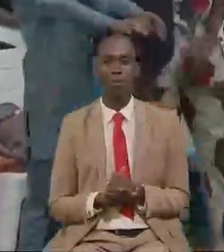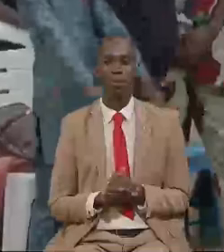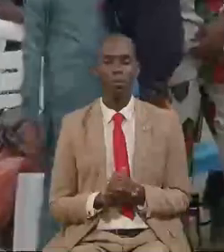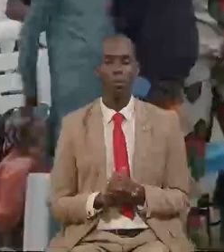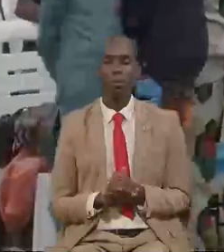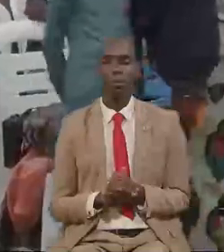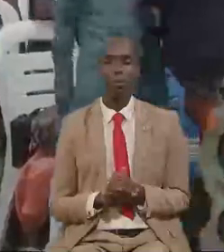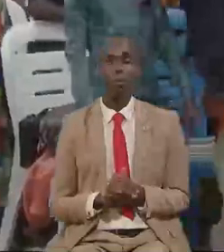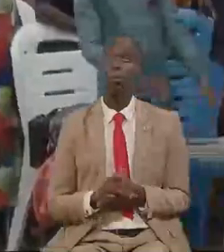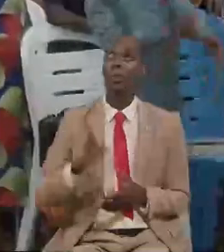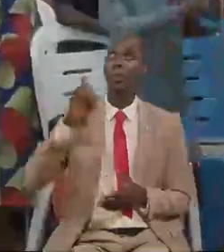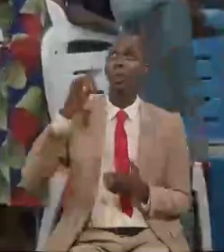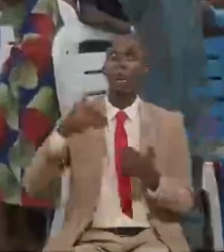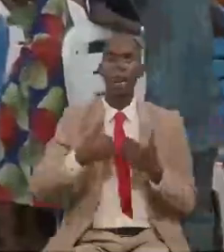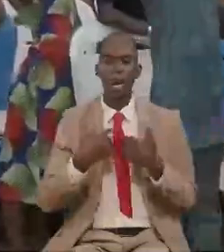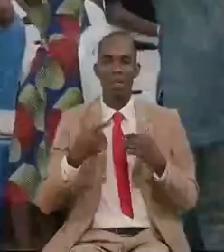Il a la capacité.